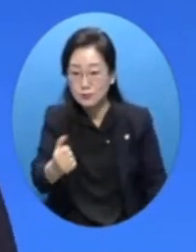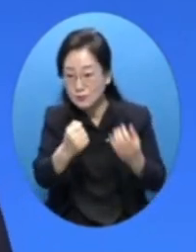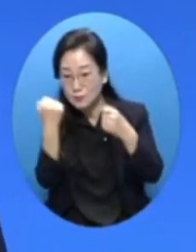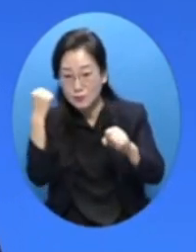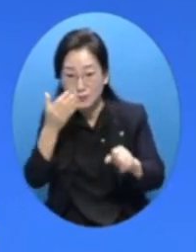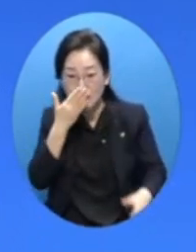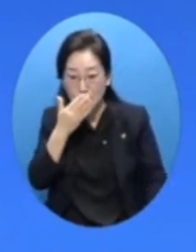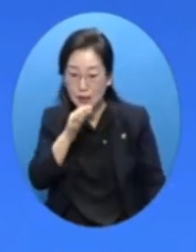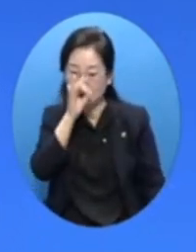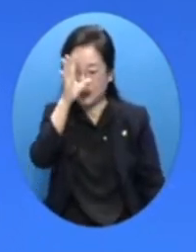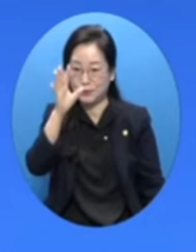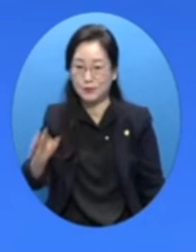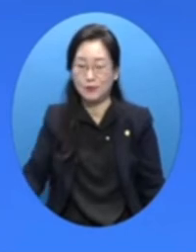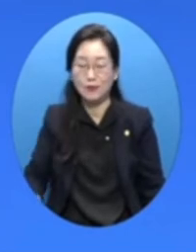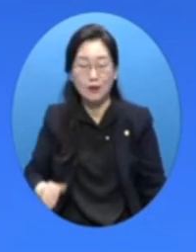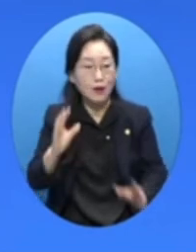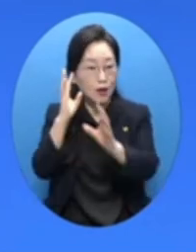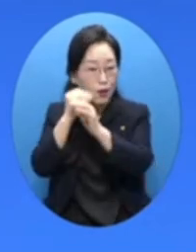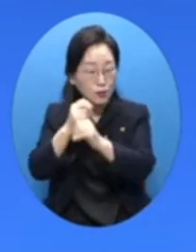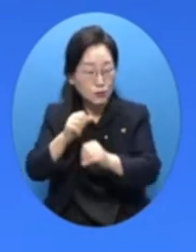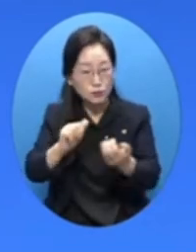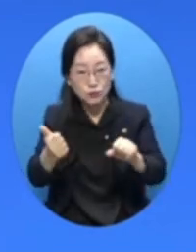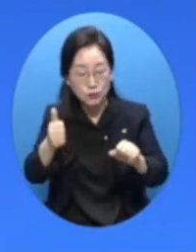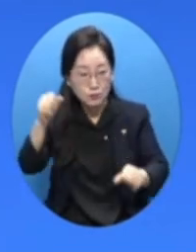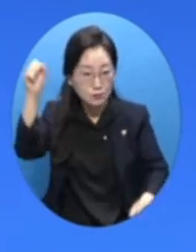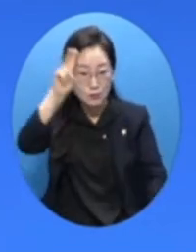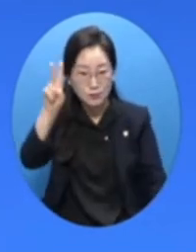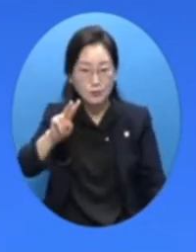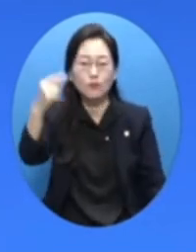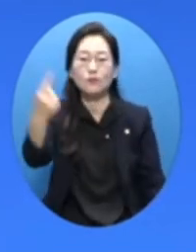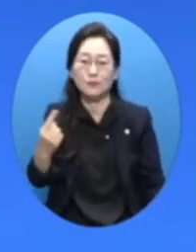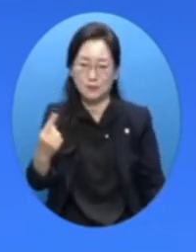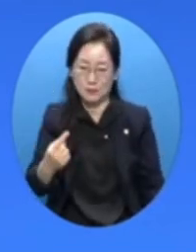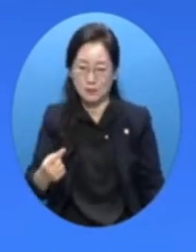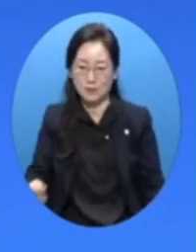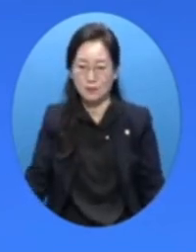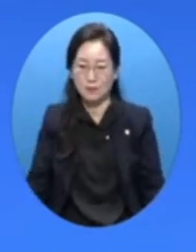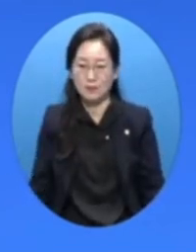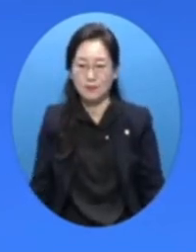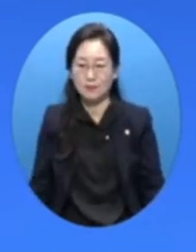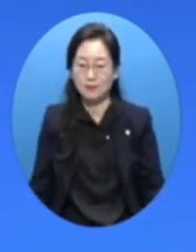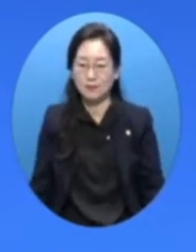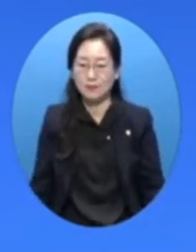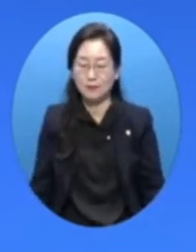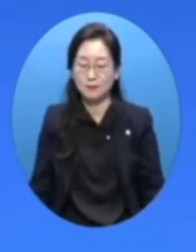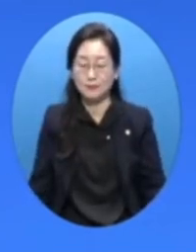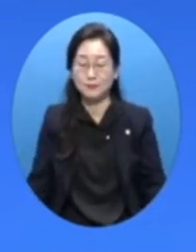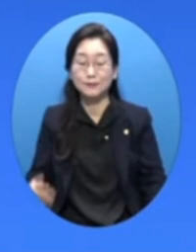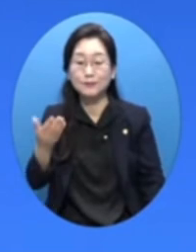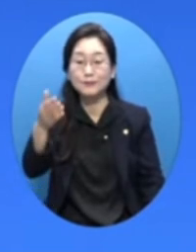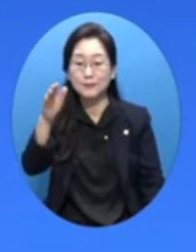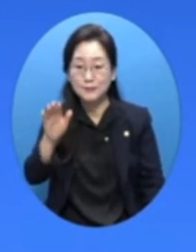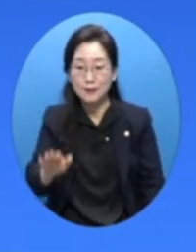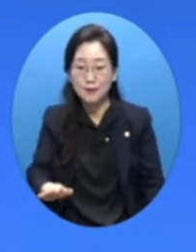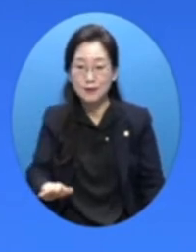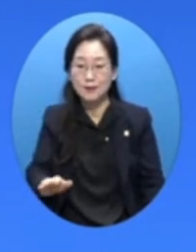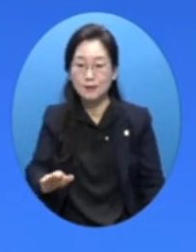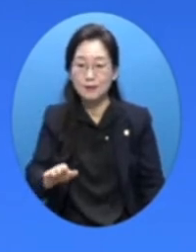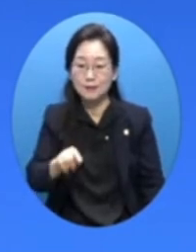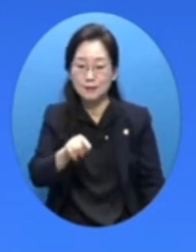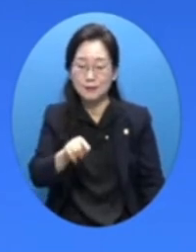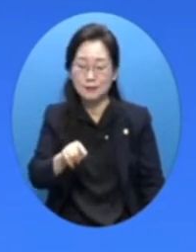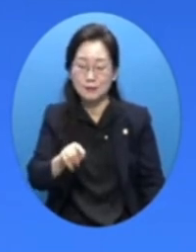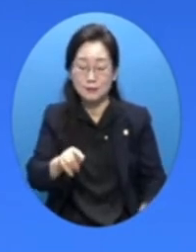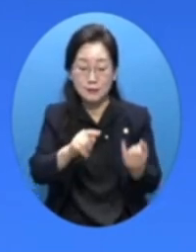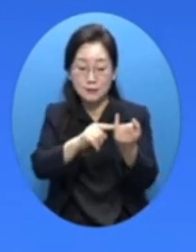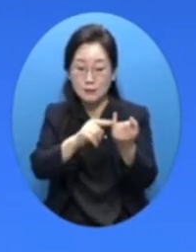없습니다. 언젠가 죽음은 예고 없이 우리에게 찾아오는 것입니다. 그런데 이 사랑하는